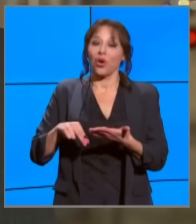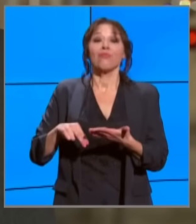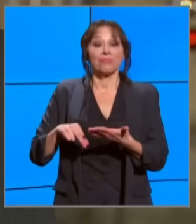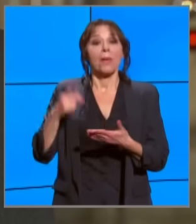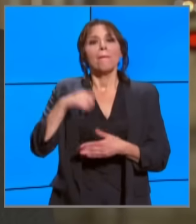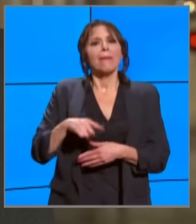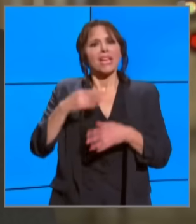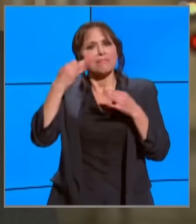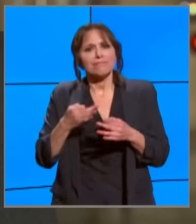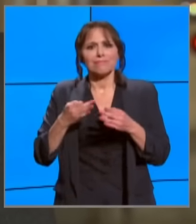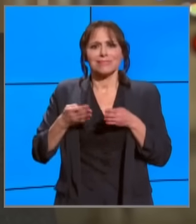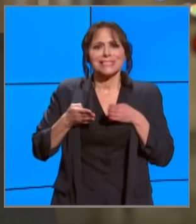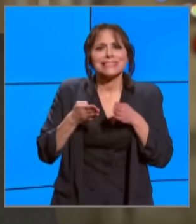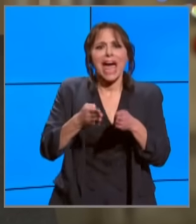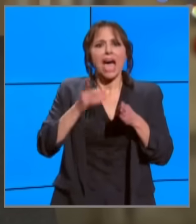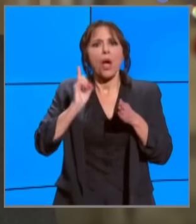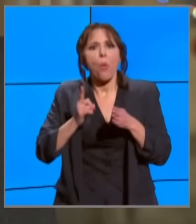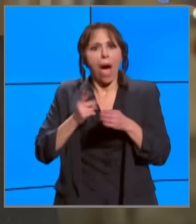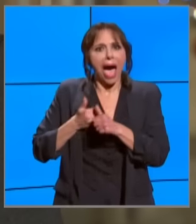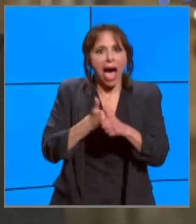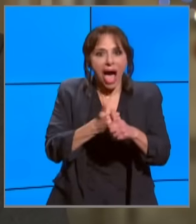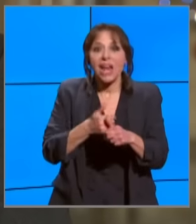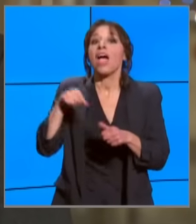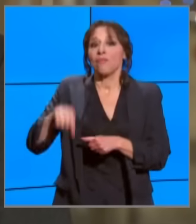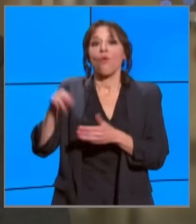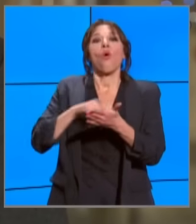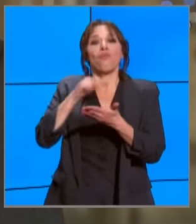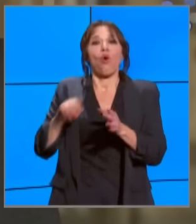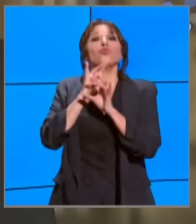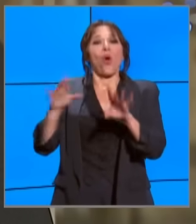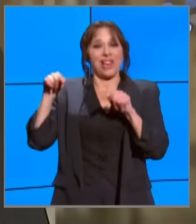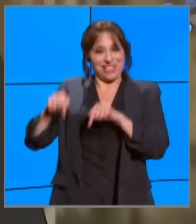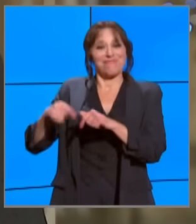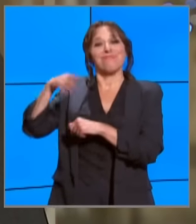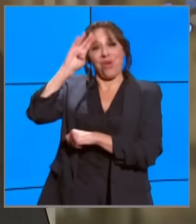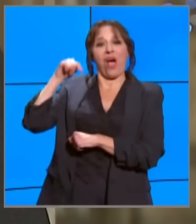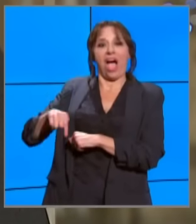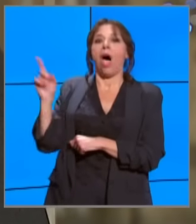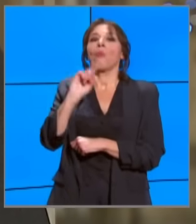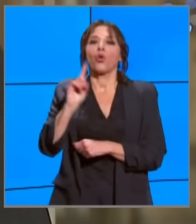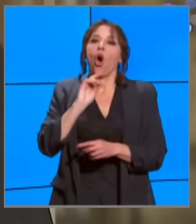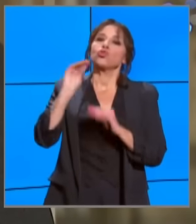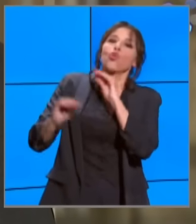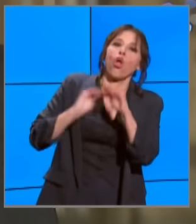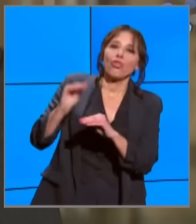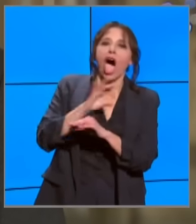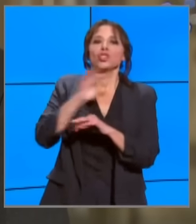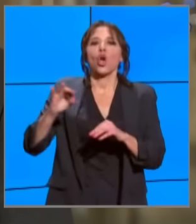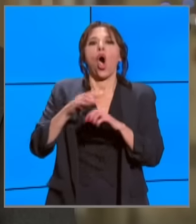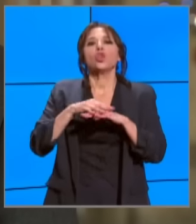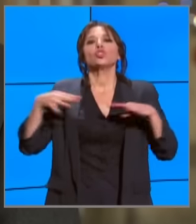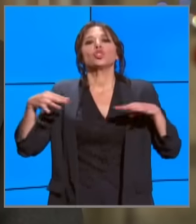percorrere è il voto libero che decide Non rispondere a un sondaggio o stare sui social Perché la